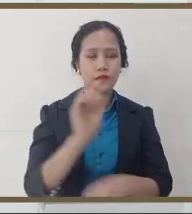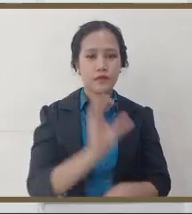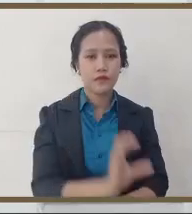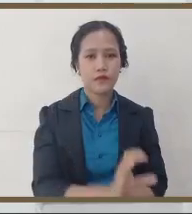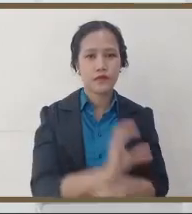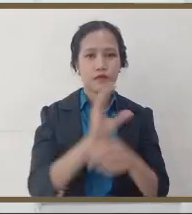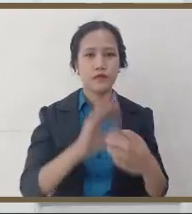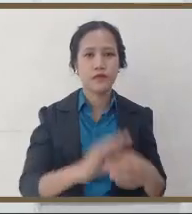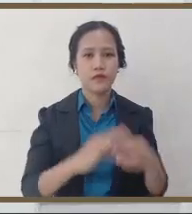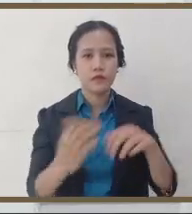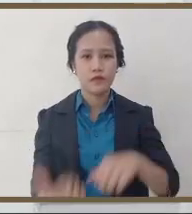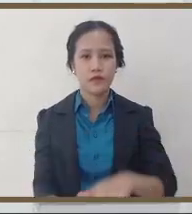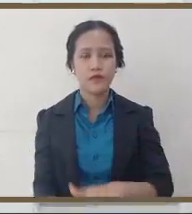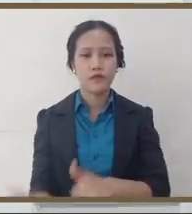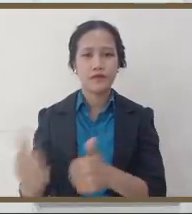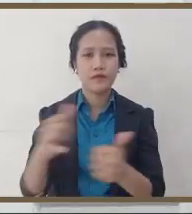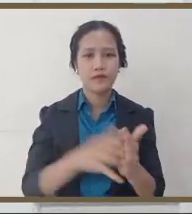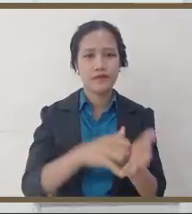baptist ay